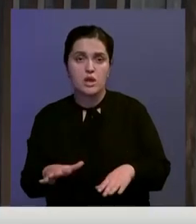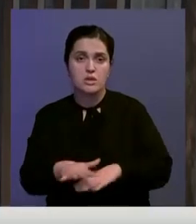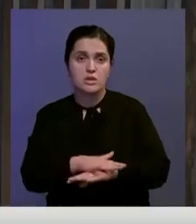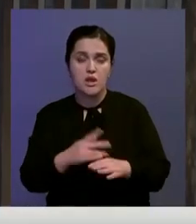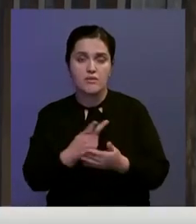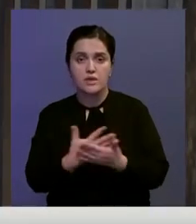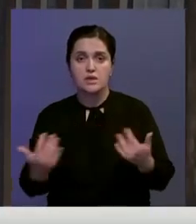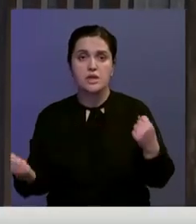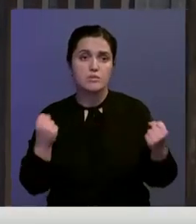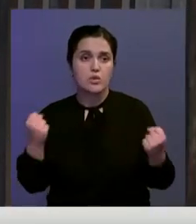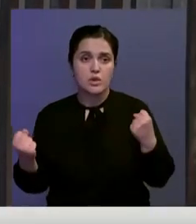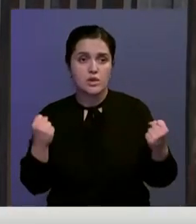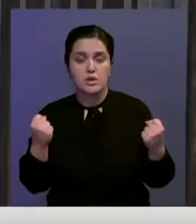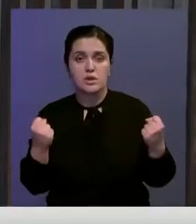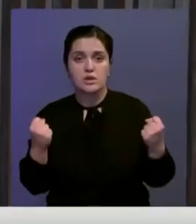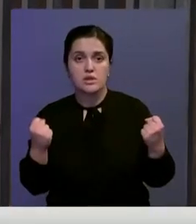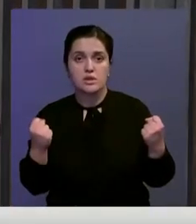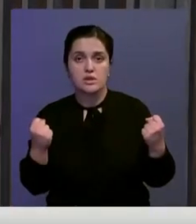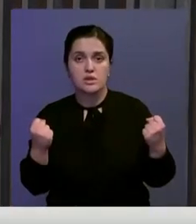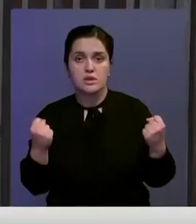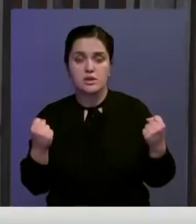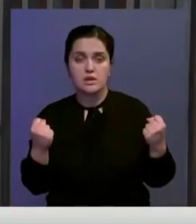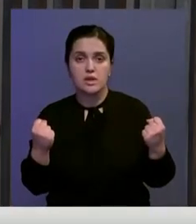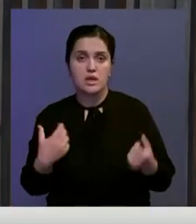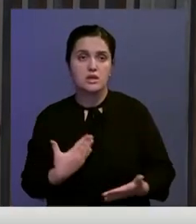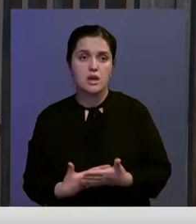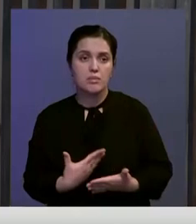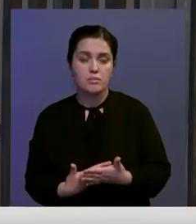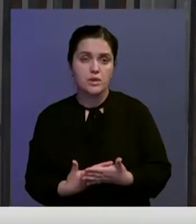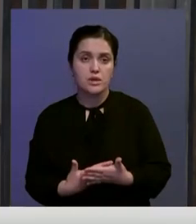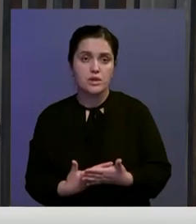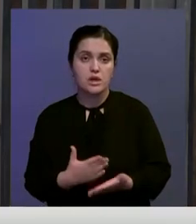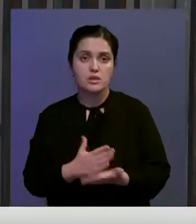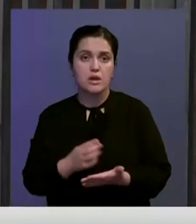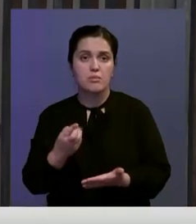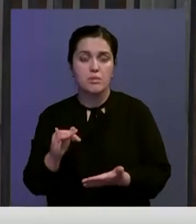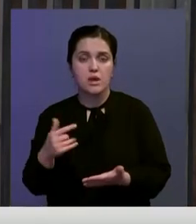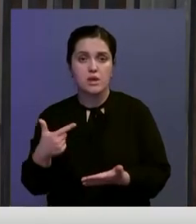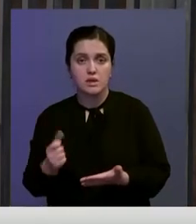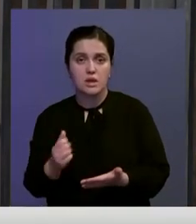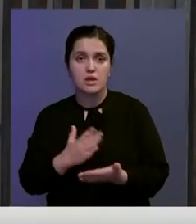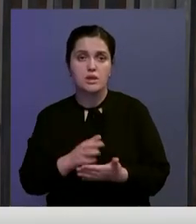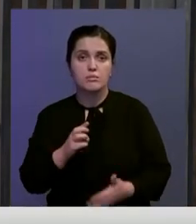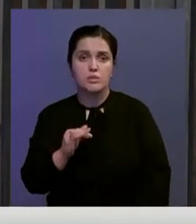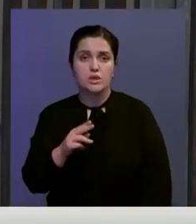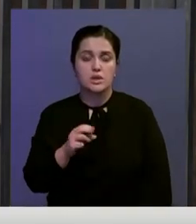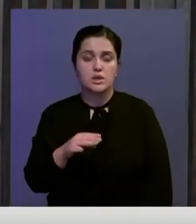вид спорта. Как, например, есть байка, есть буркичи,